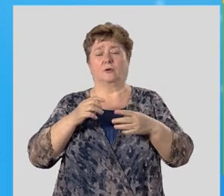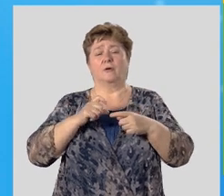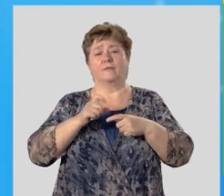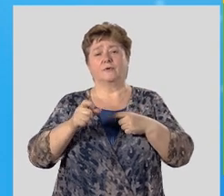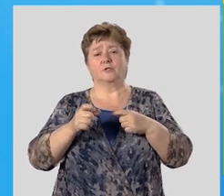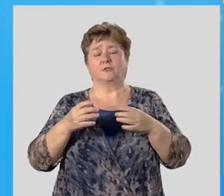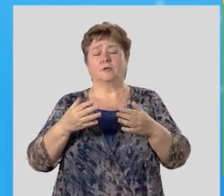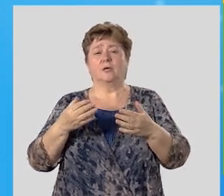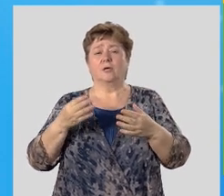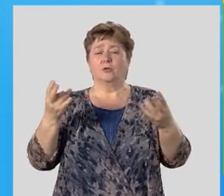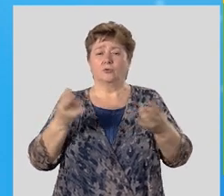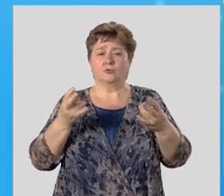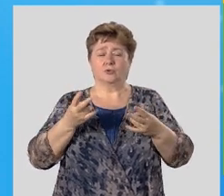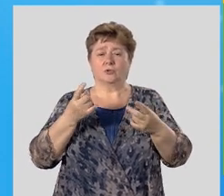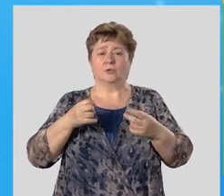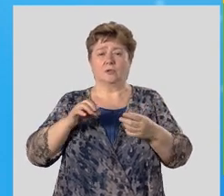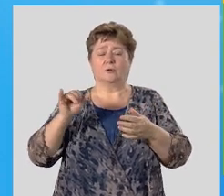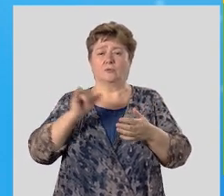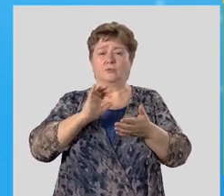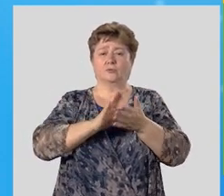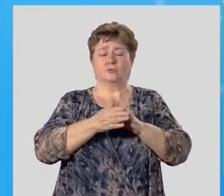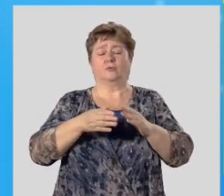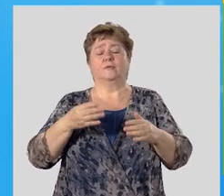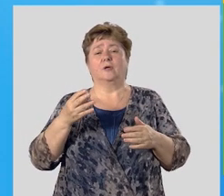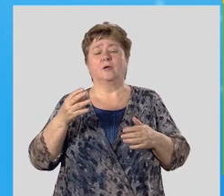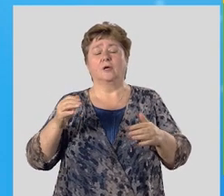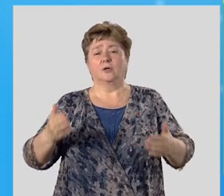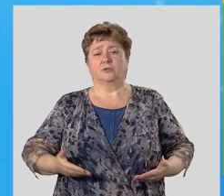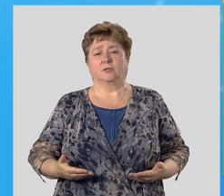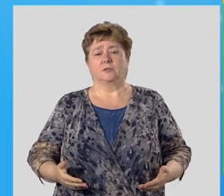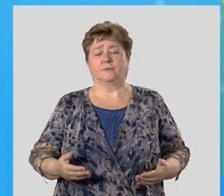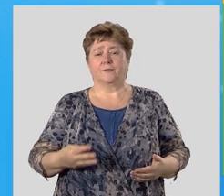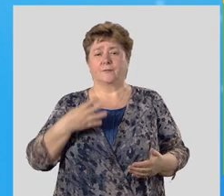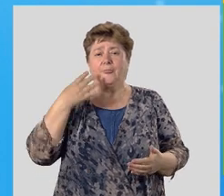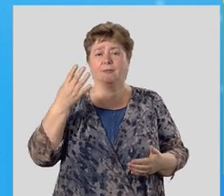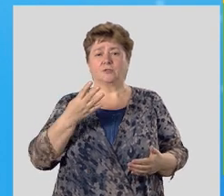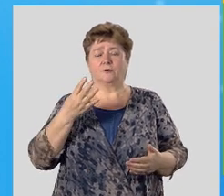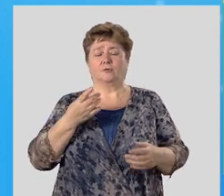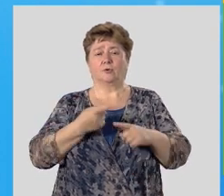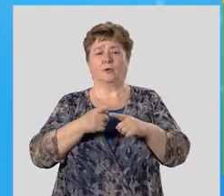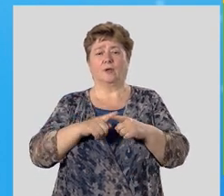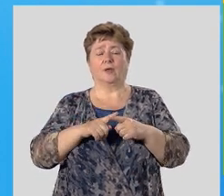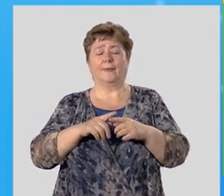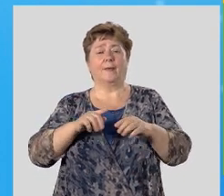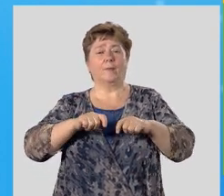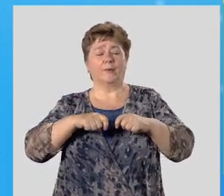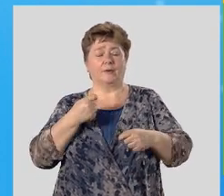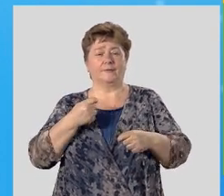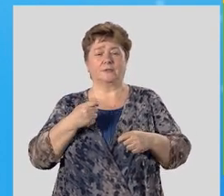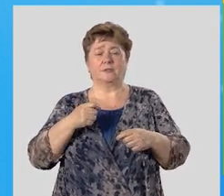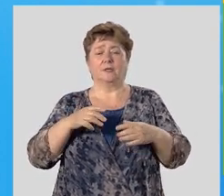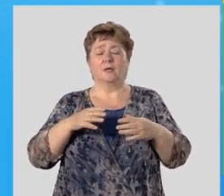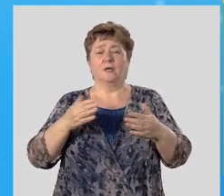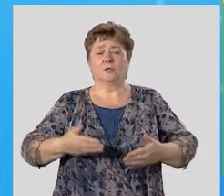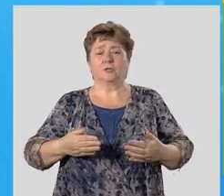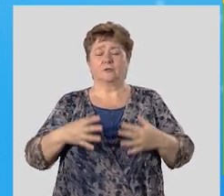и служат необходимым условием их жизни. Четвертое – это прерывистость.